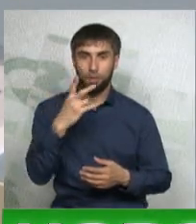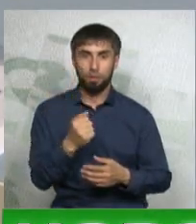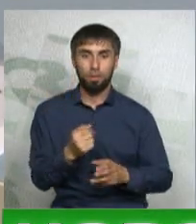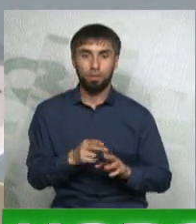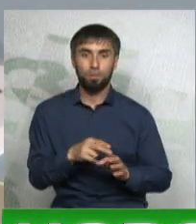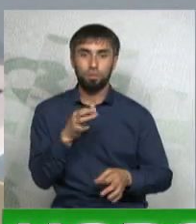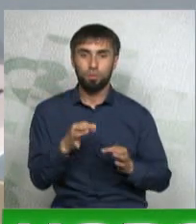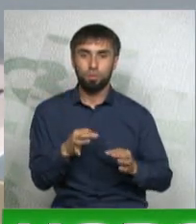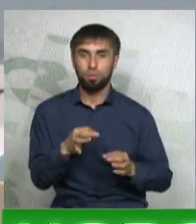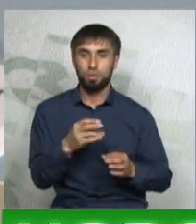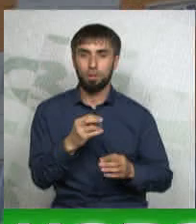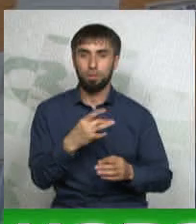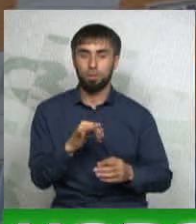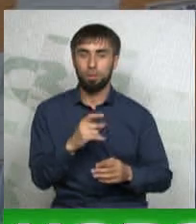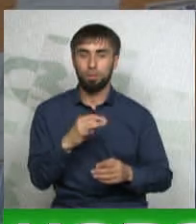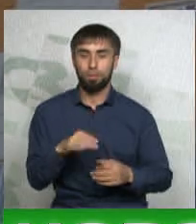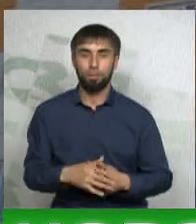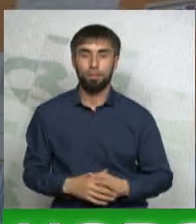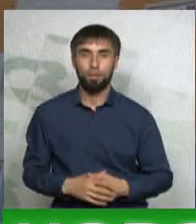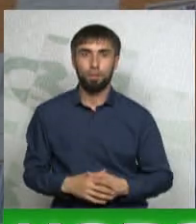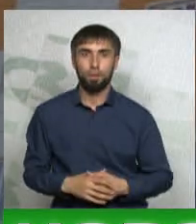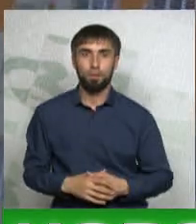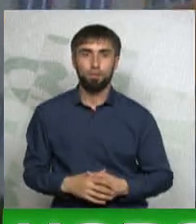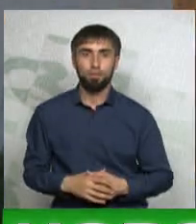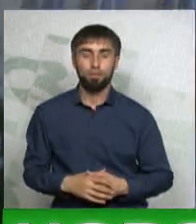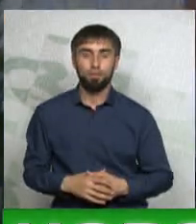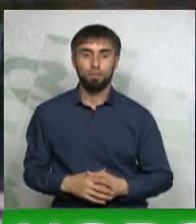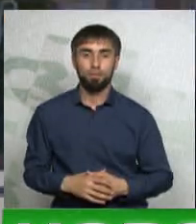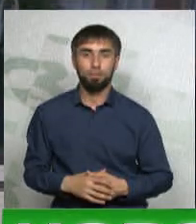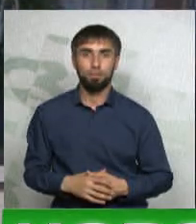независимых экспертов. Хава Гайзекова, Мухаммед Белакиев, Новости 24.